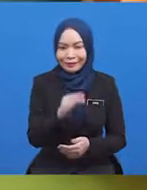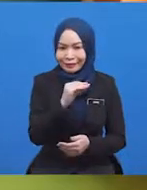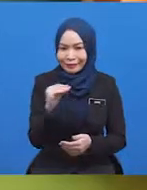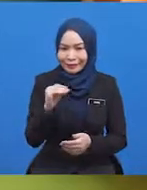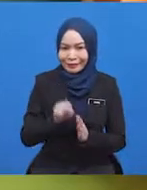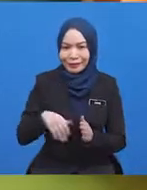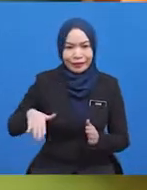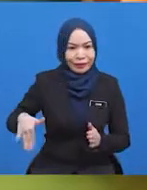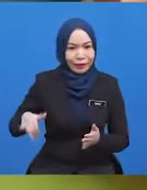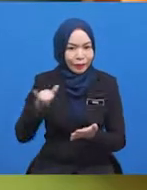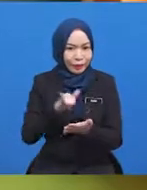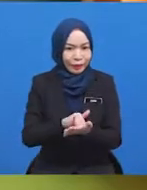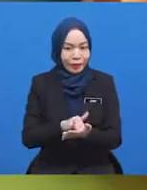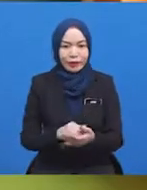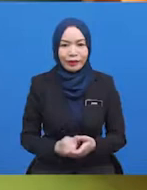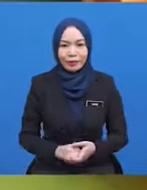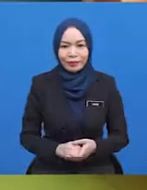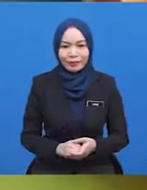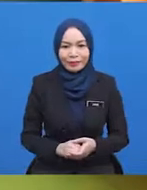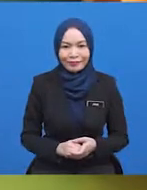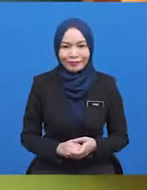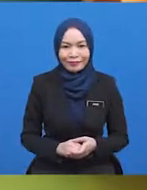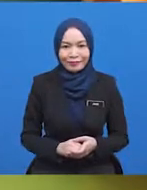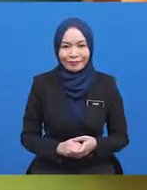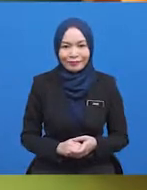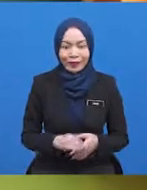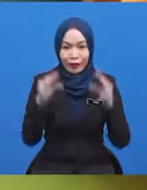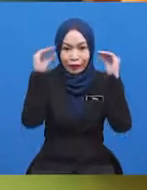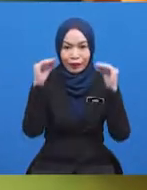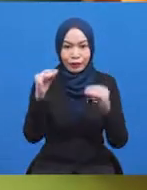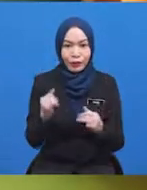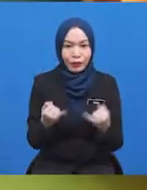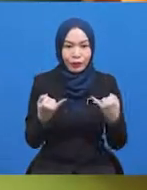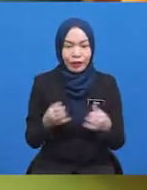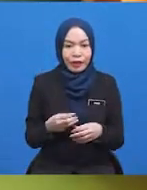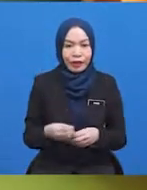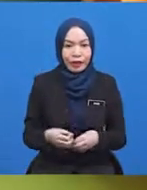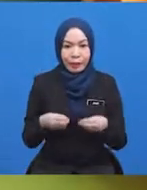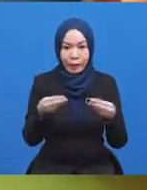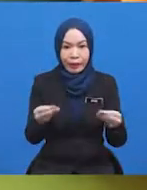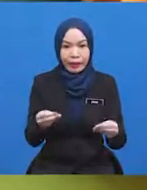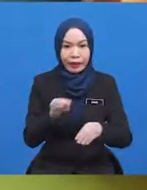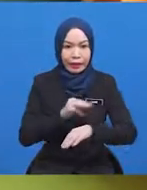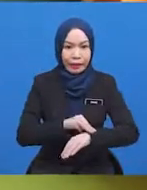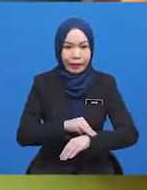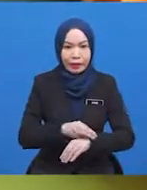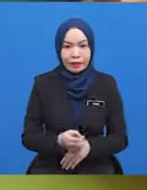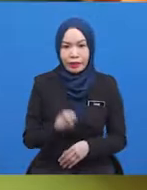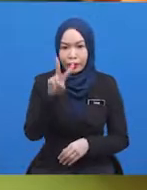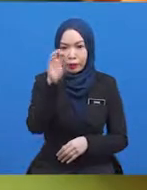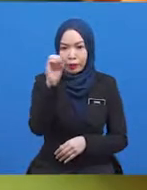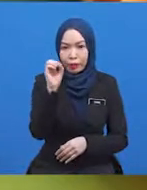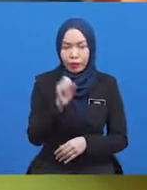Sebelum kita mulakan pembelajaran pada hari ini, cikgu ingin memberikan masa selama 20